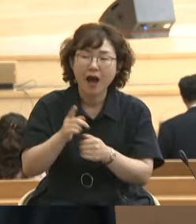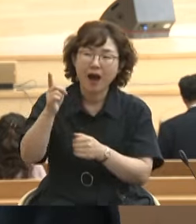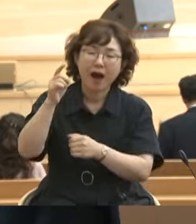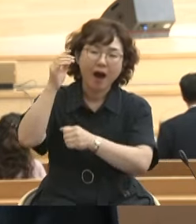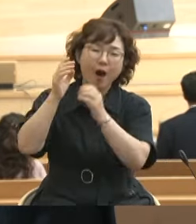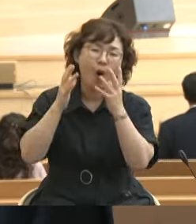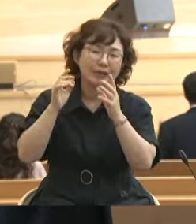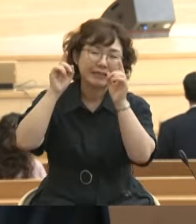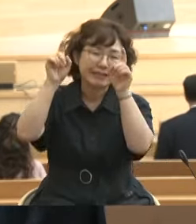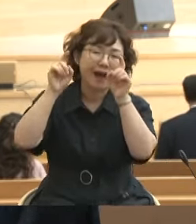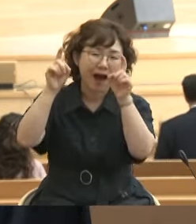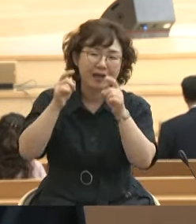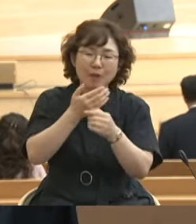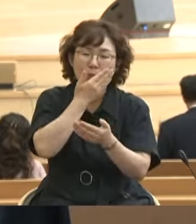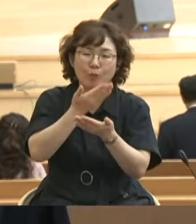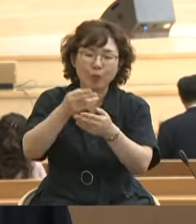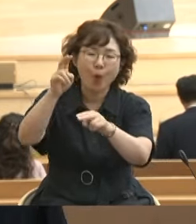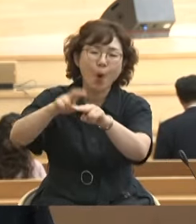어린 양의